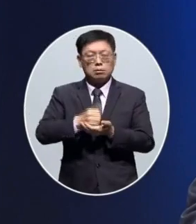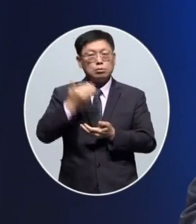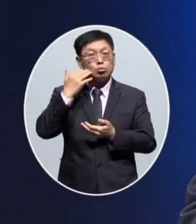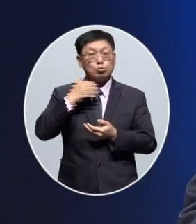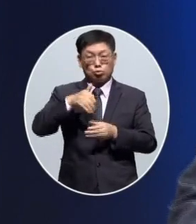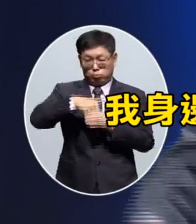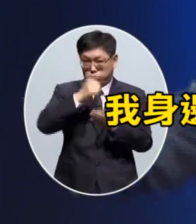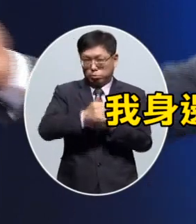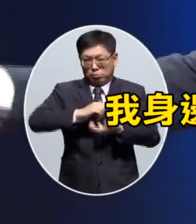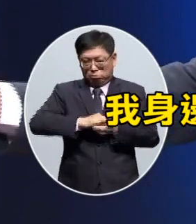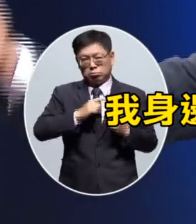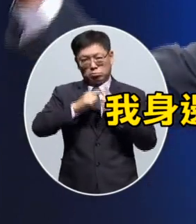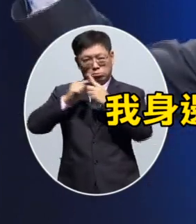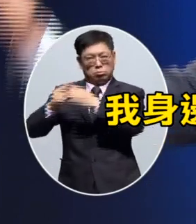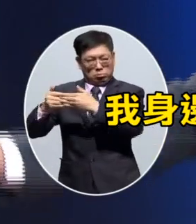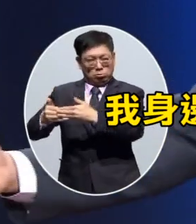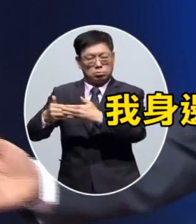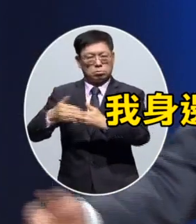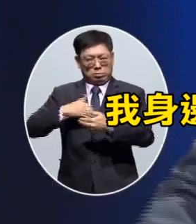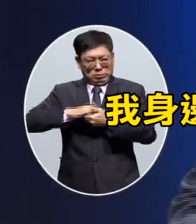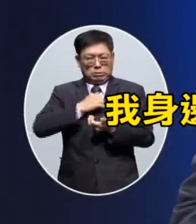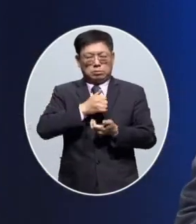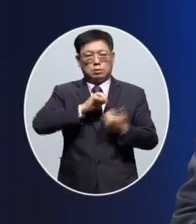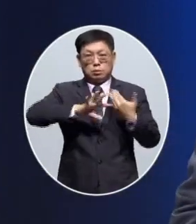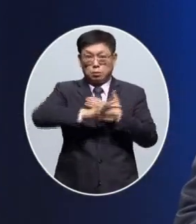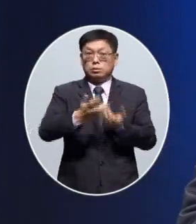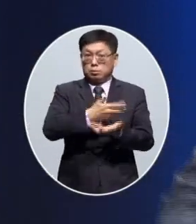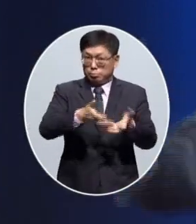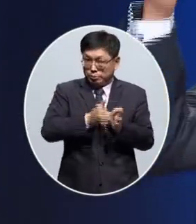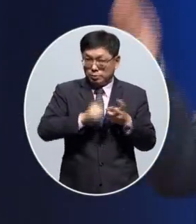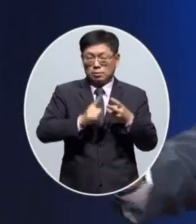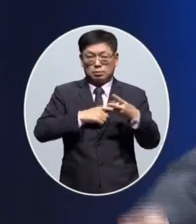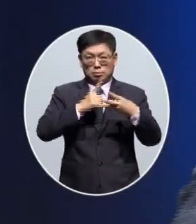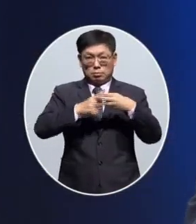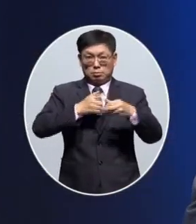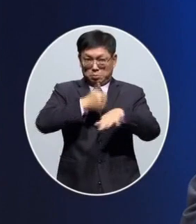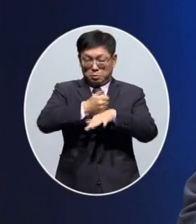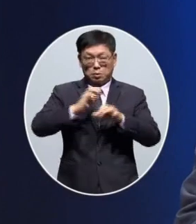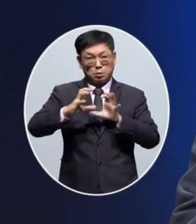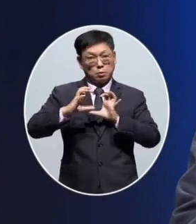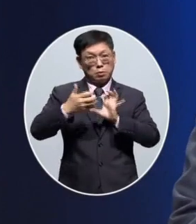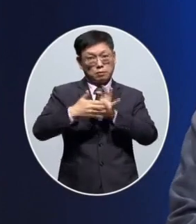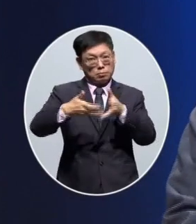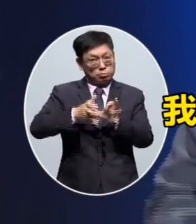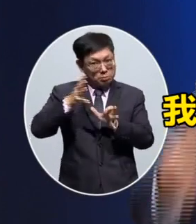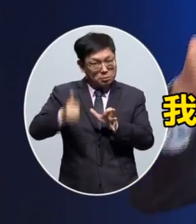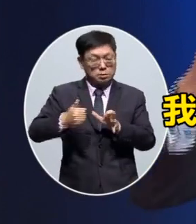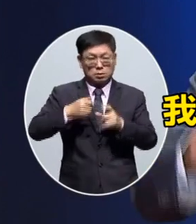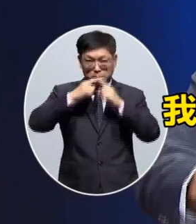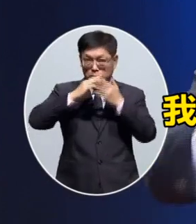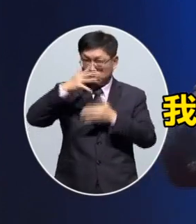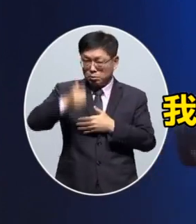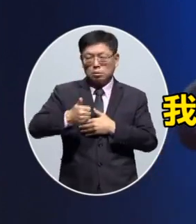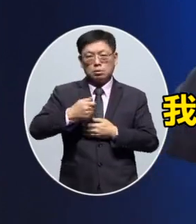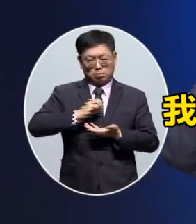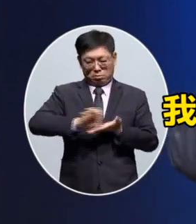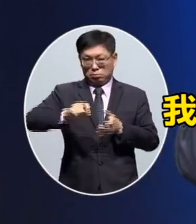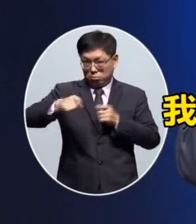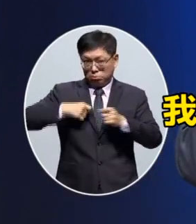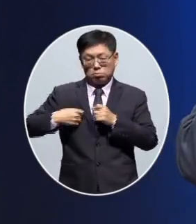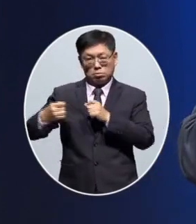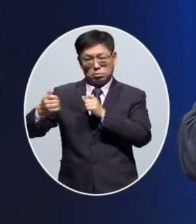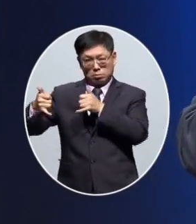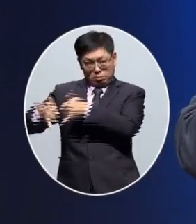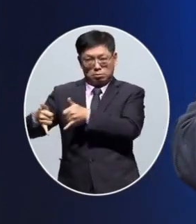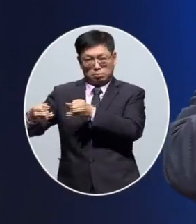都在讲说啊，我们一定都最能够跟大陆沟通，我也可以跟大陆沟通，我也可以跟大陆沟通，但是。你们要想